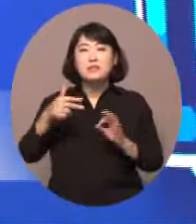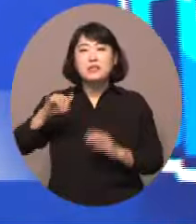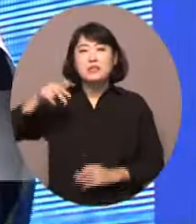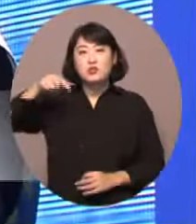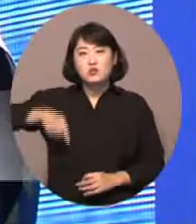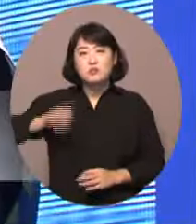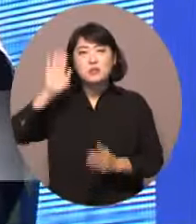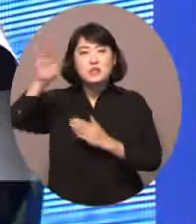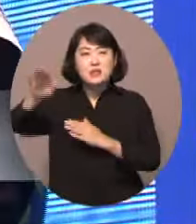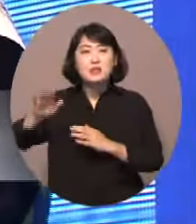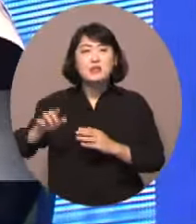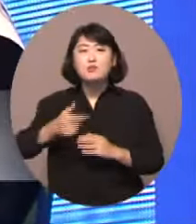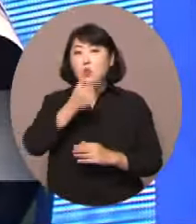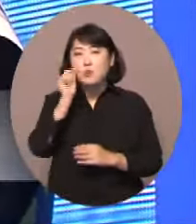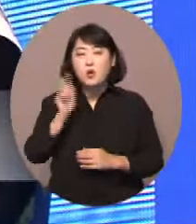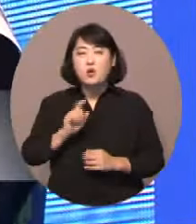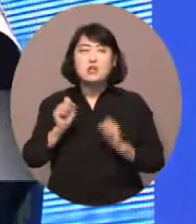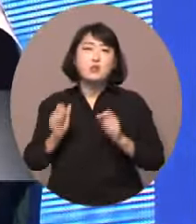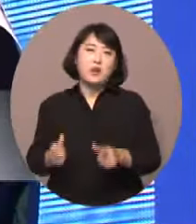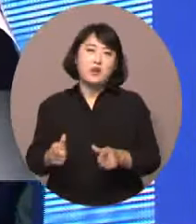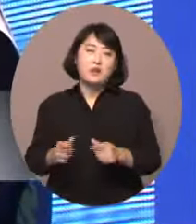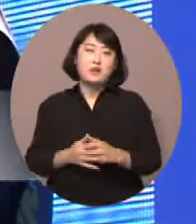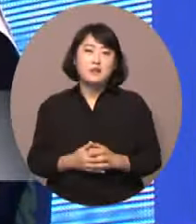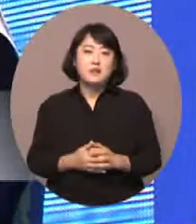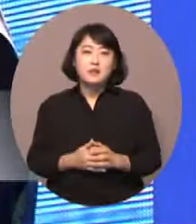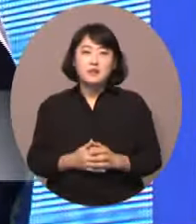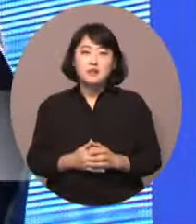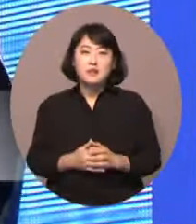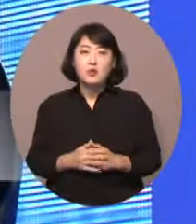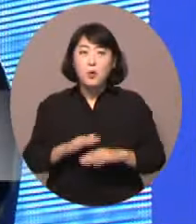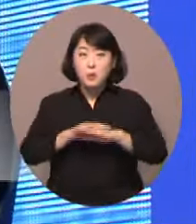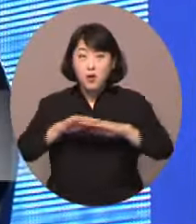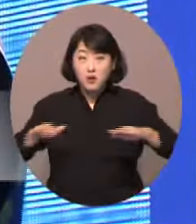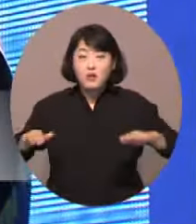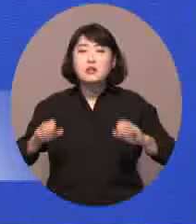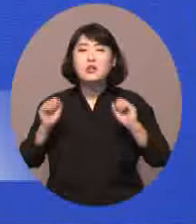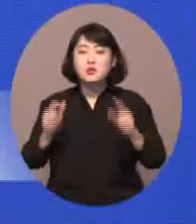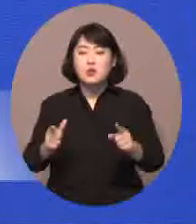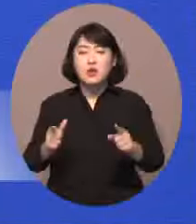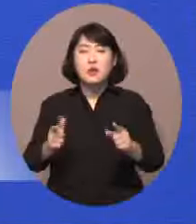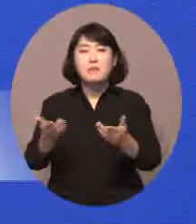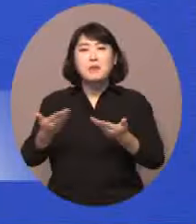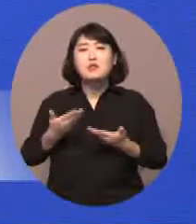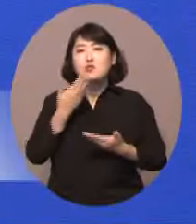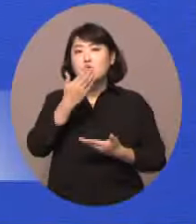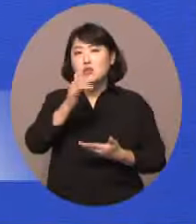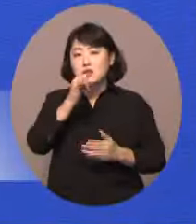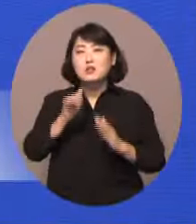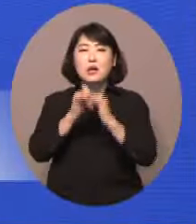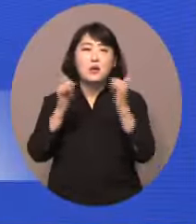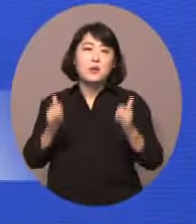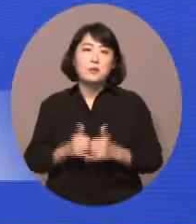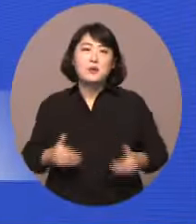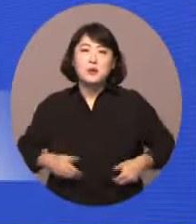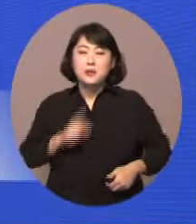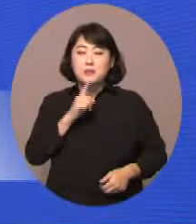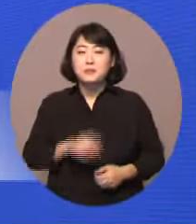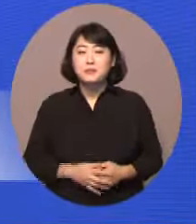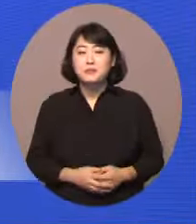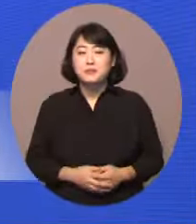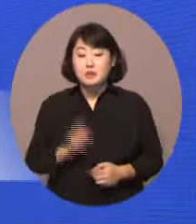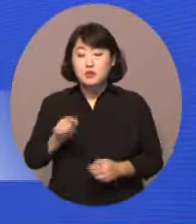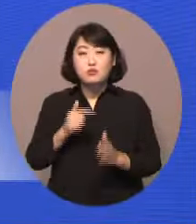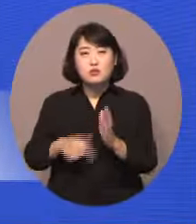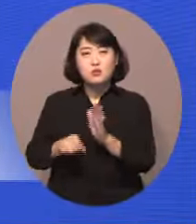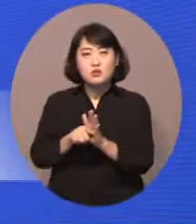미래 세대에게 부족한 것은 기회라며 차별 없이 기회를 얻을 수 있는 사회가 돼야 한다고 말했습니다. 이를